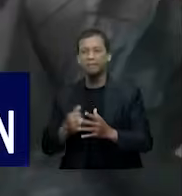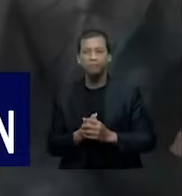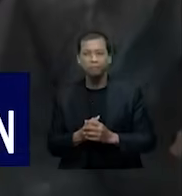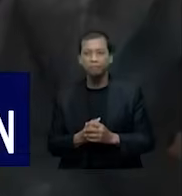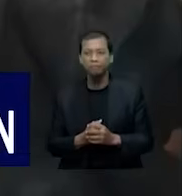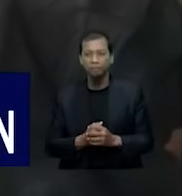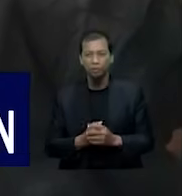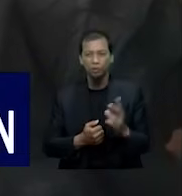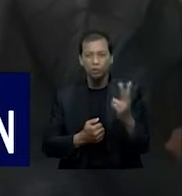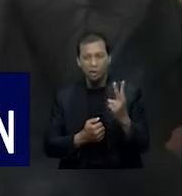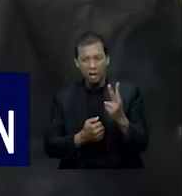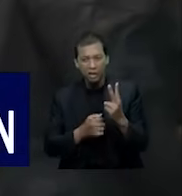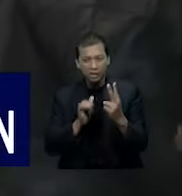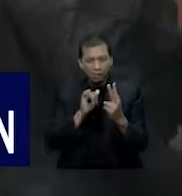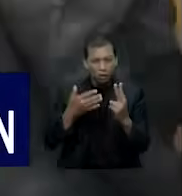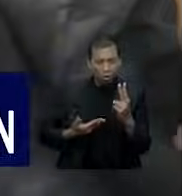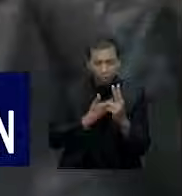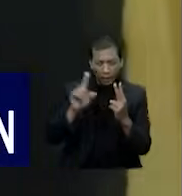warga yang baru mengambil uang di bank.